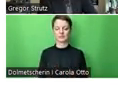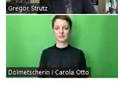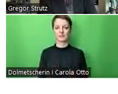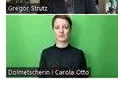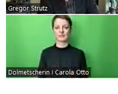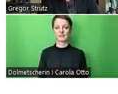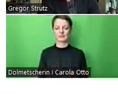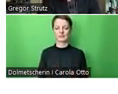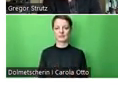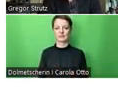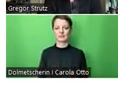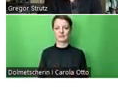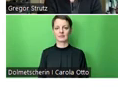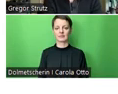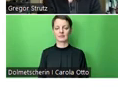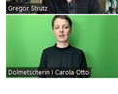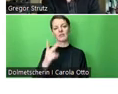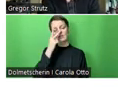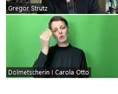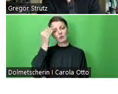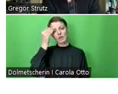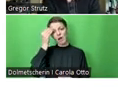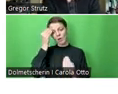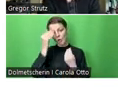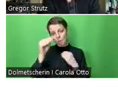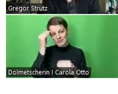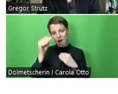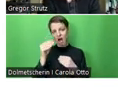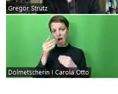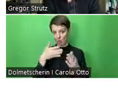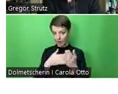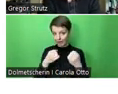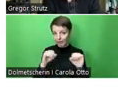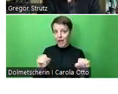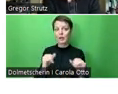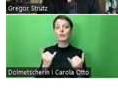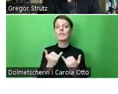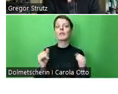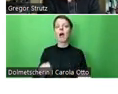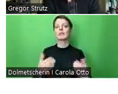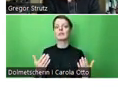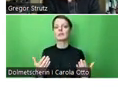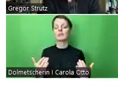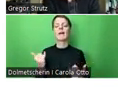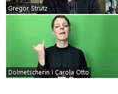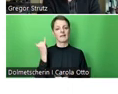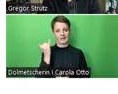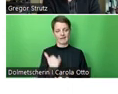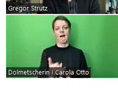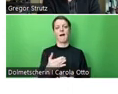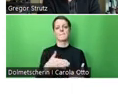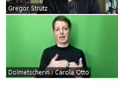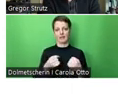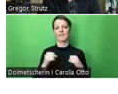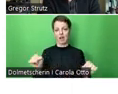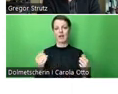Und dann gab es noch eine Frage, ob Kommentare im Word barrierefrei sind und wenn ja, wie das geht. Ja, sind sie?